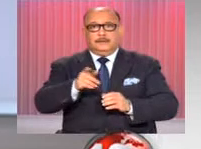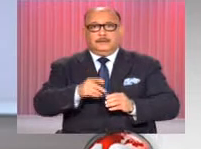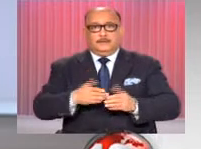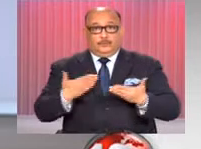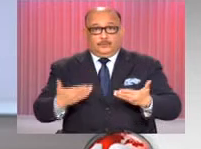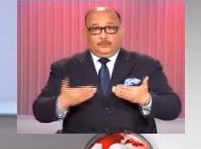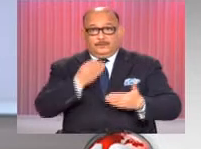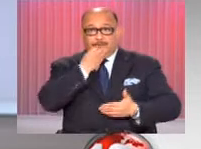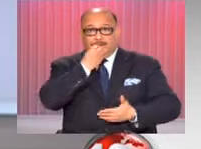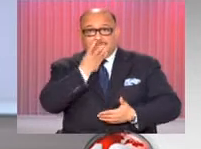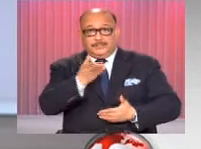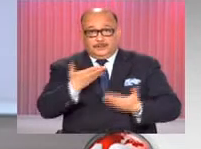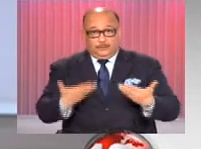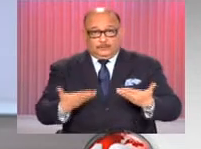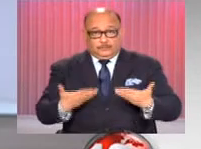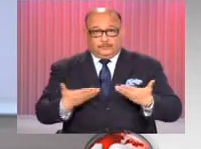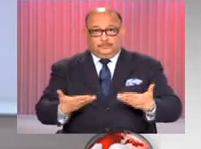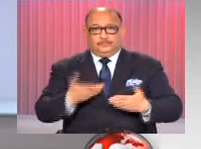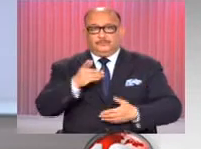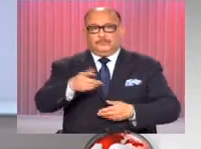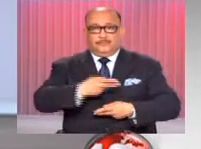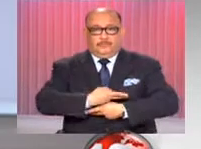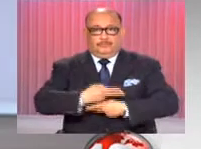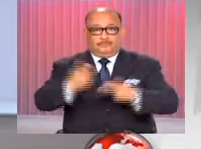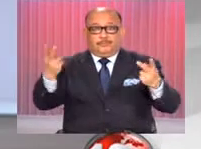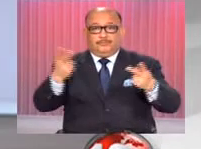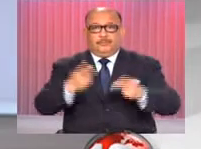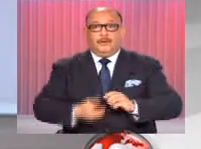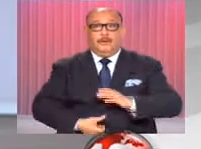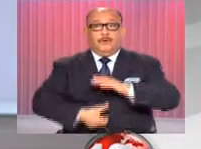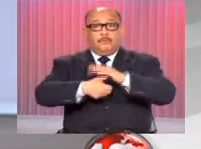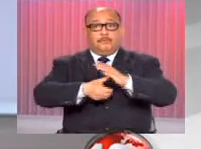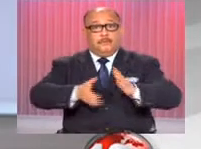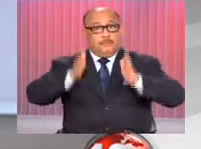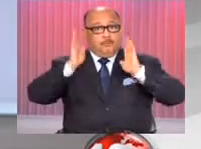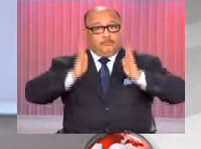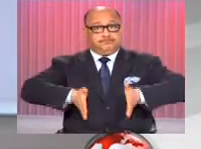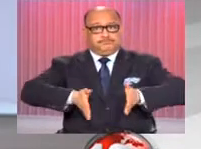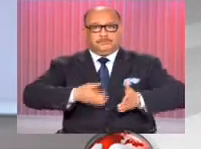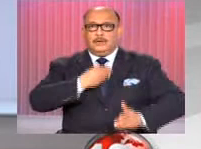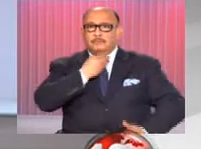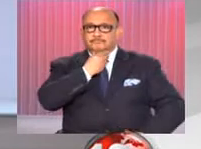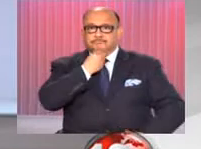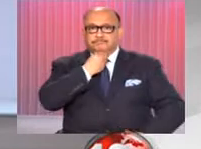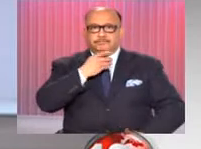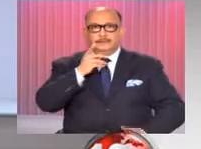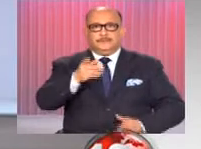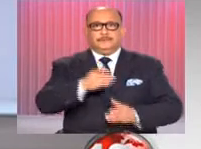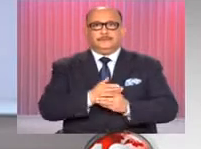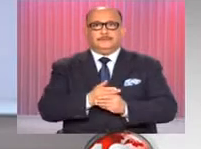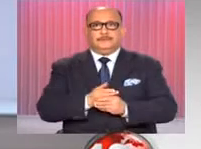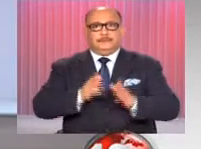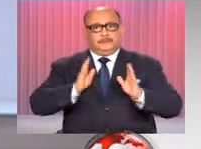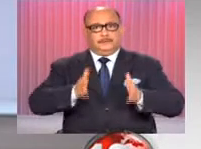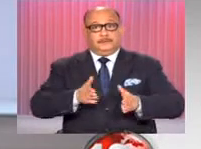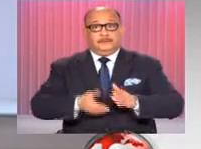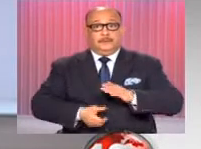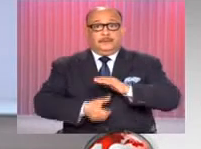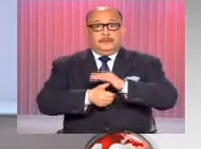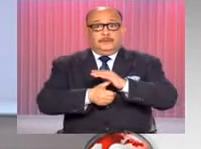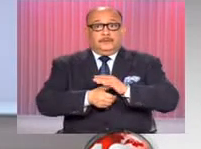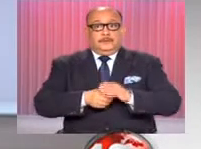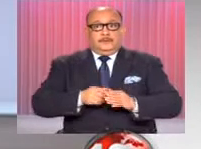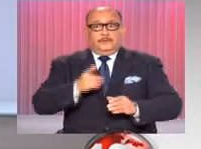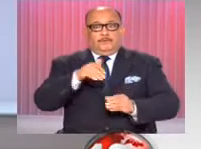الرئاسي ظهر اليوم، إعلان سيكون مقدمة لمسارات سياسية أخرى لعل أهمها تسليم السلطة